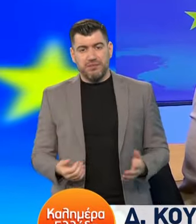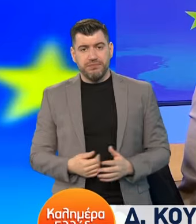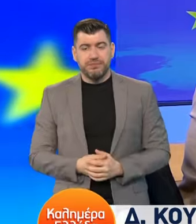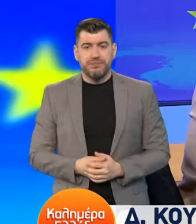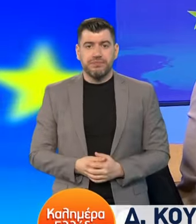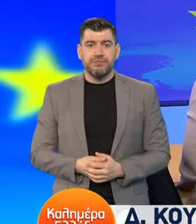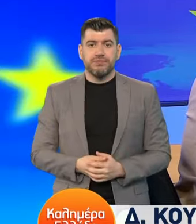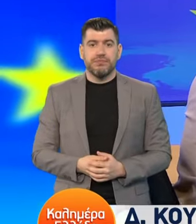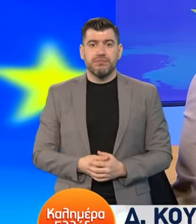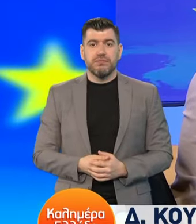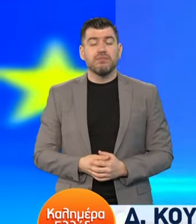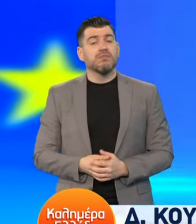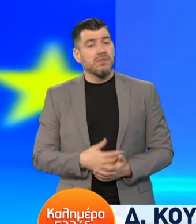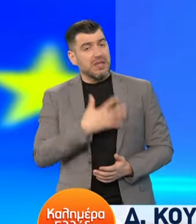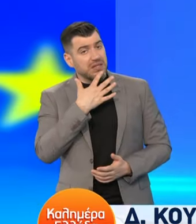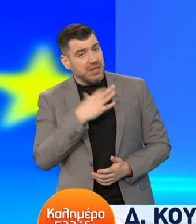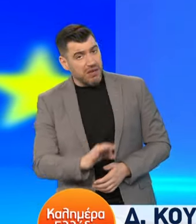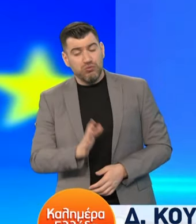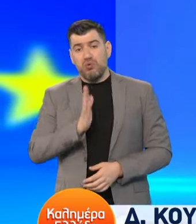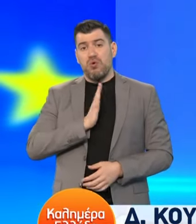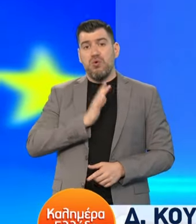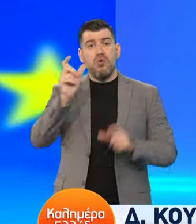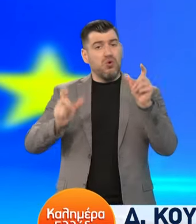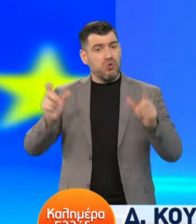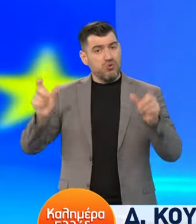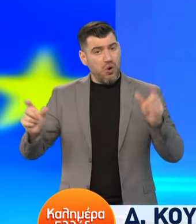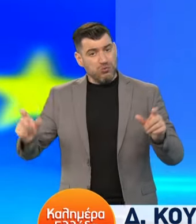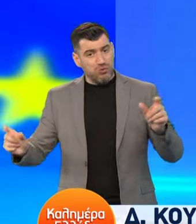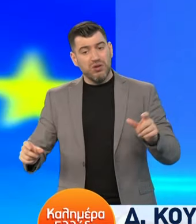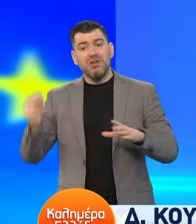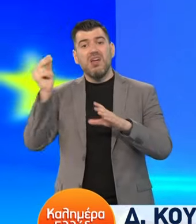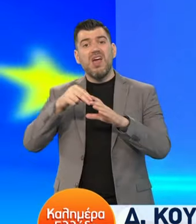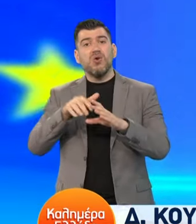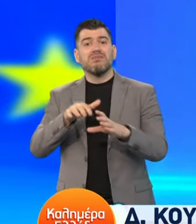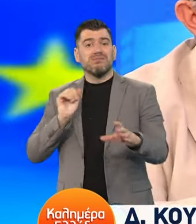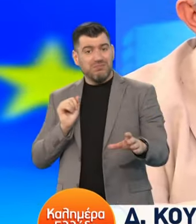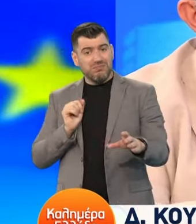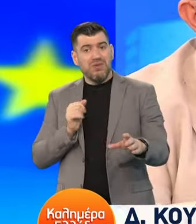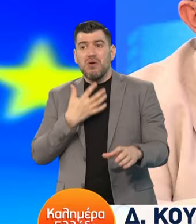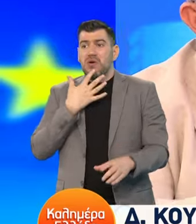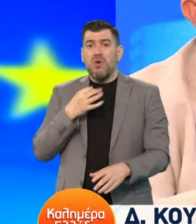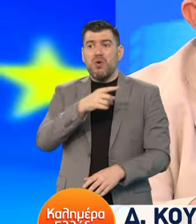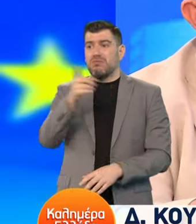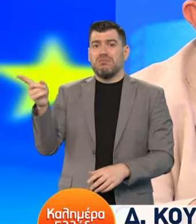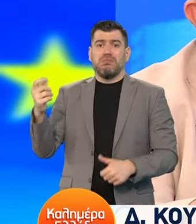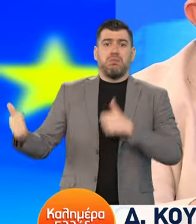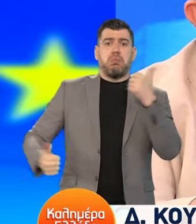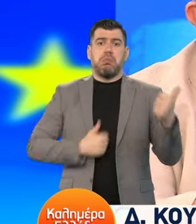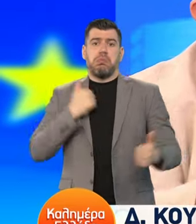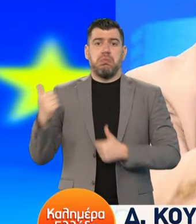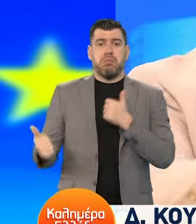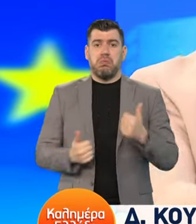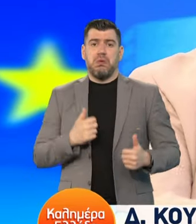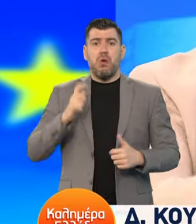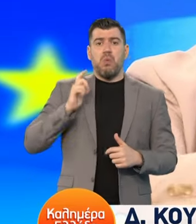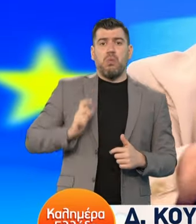που αποστρέφεται ο κόσμος τις εκλογές και αυτή τη συζήτηση είναι και αυτός. Μάλιστα. Αν συνεχιστεί αυτή η συζήτηση και τις επόμενες